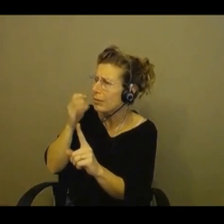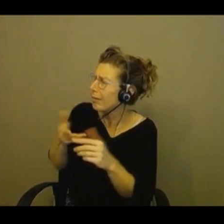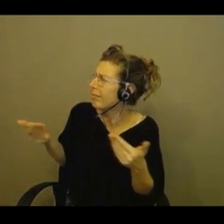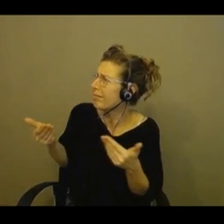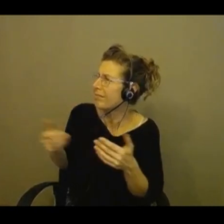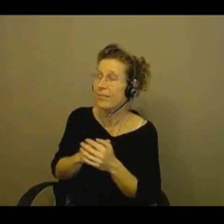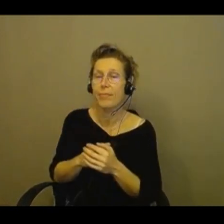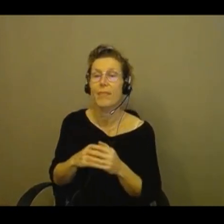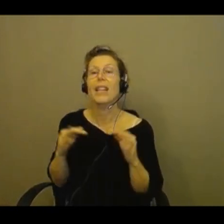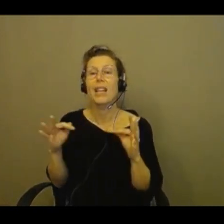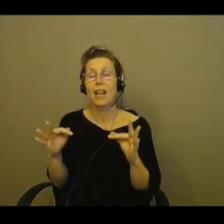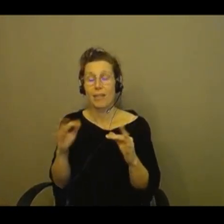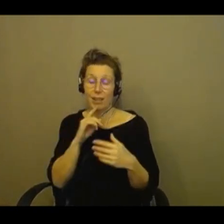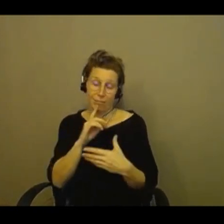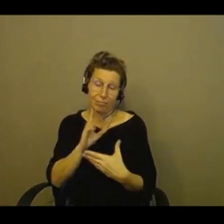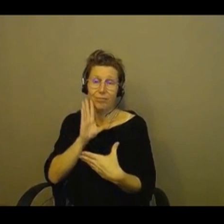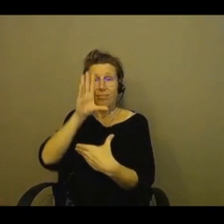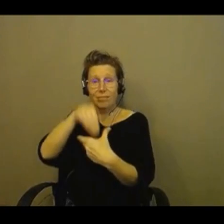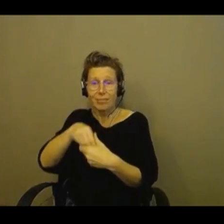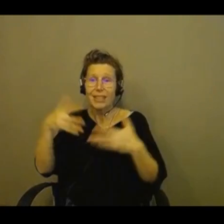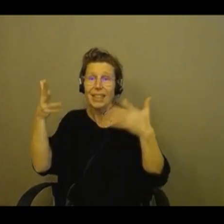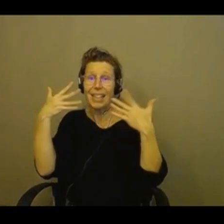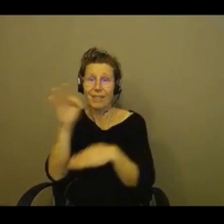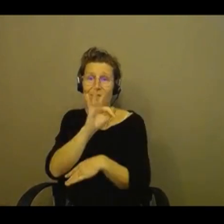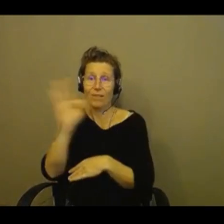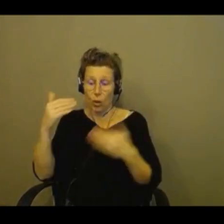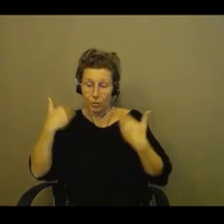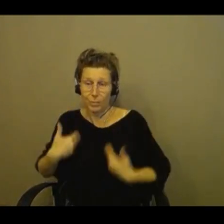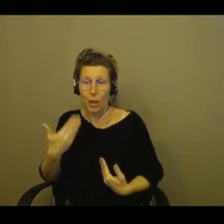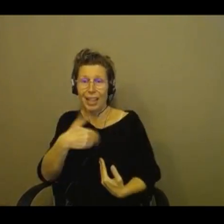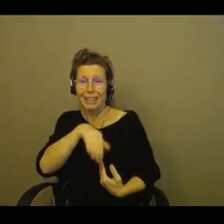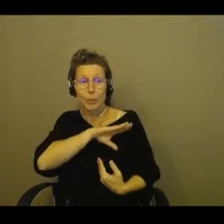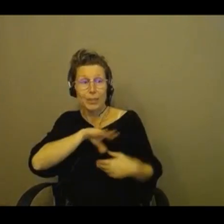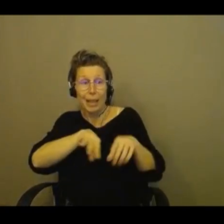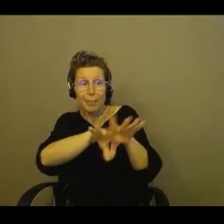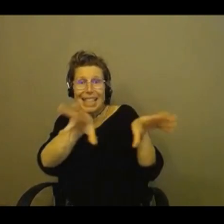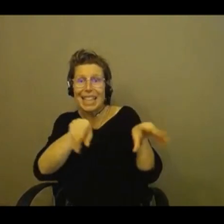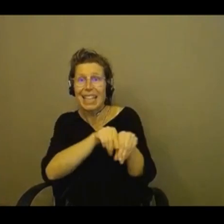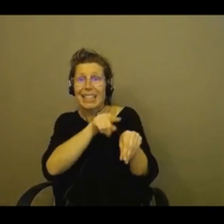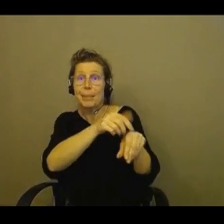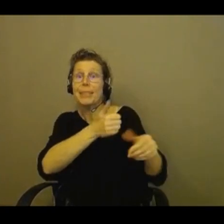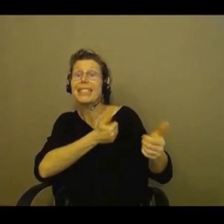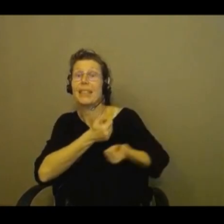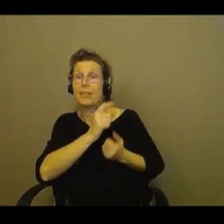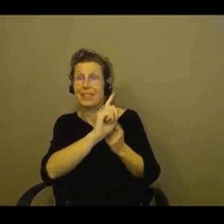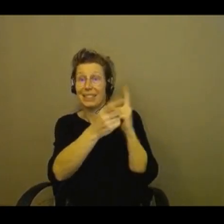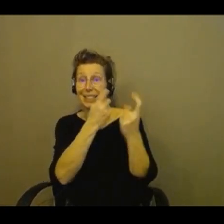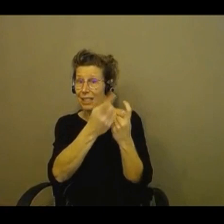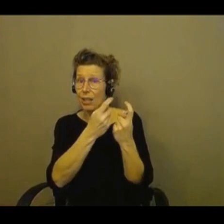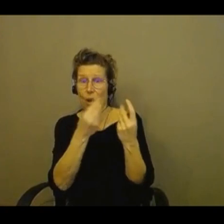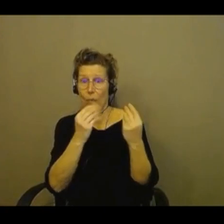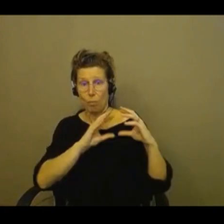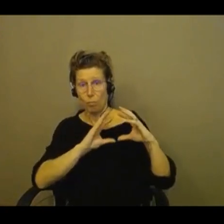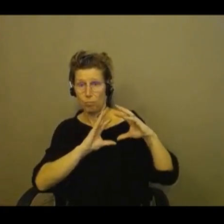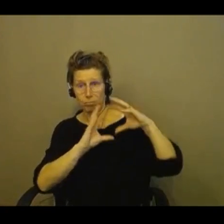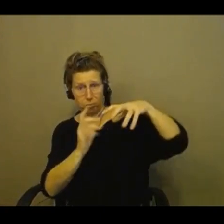sein d'Air France, j'ai la responsabilité de toutes les équipes du service client à travers le monde. Et à ce titre, on a un service